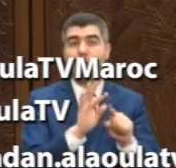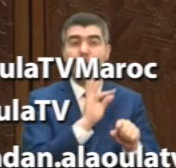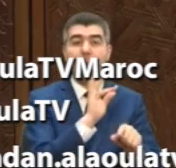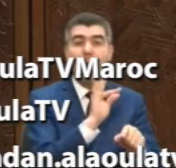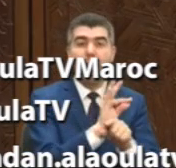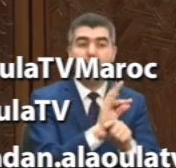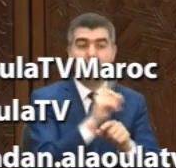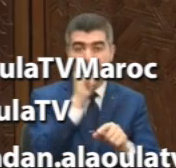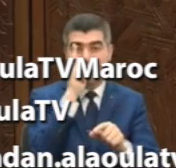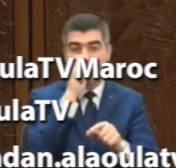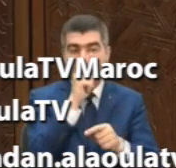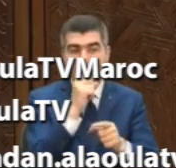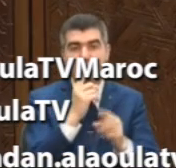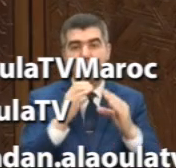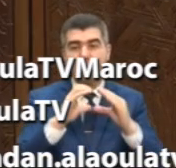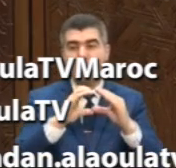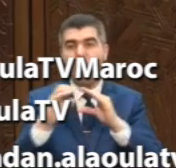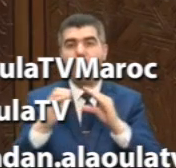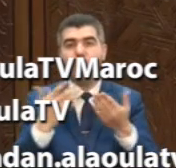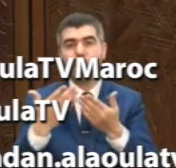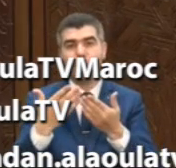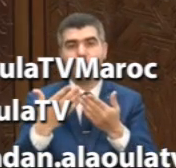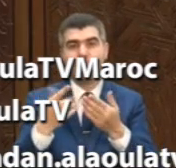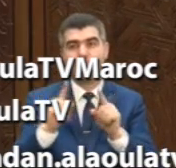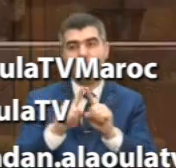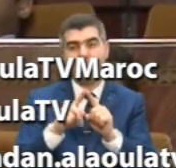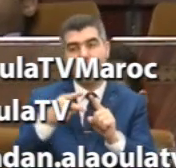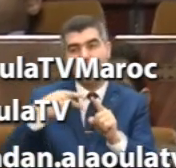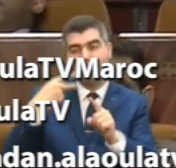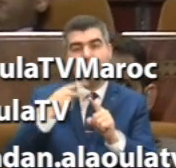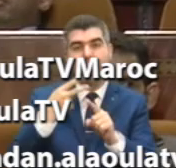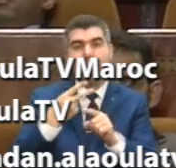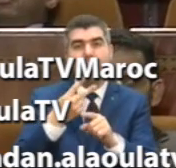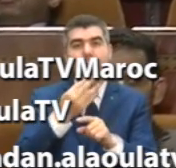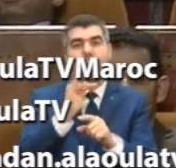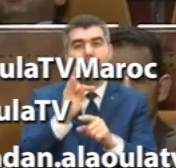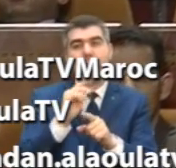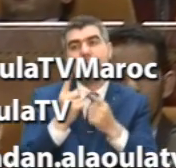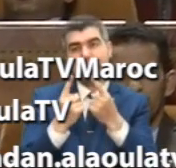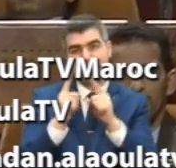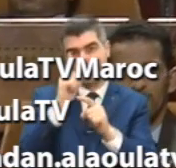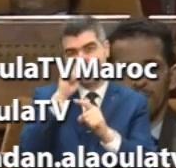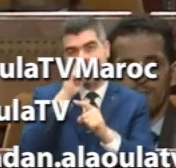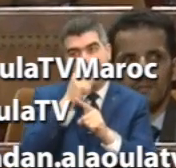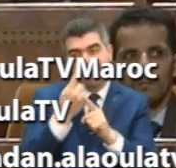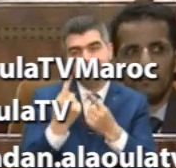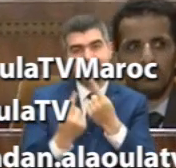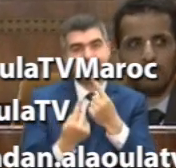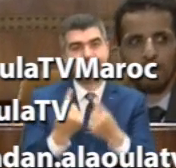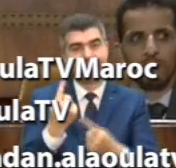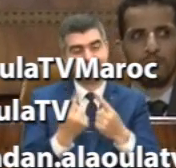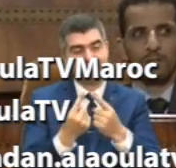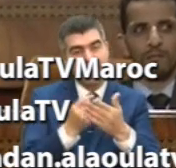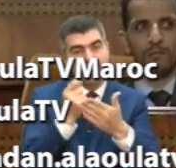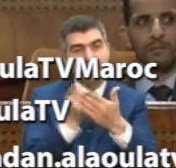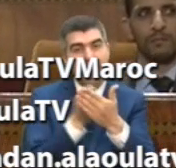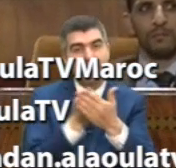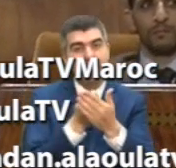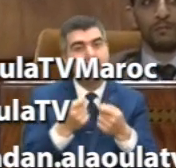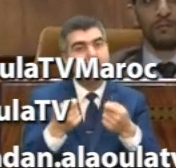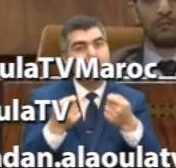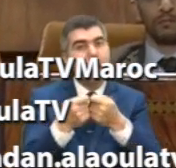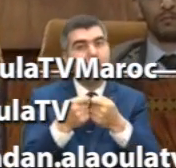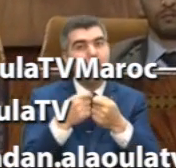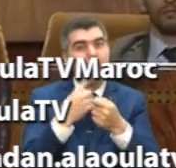الكتابي والتواصل الشفهي، ويؤثر سلبا على المردودية ويساهم في الهدر المدرسي دون